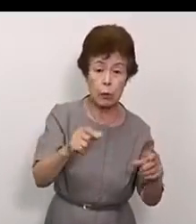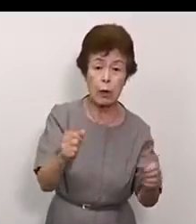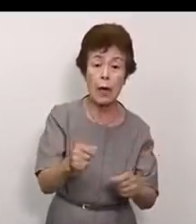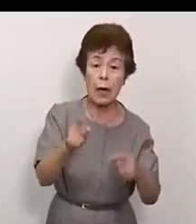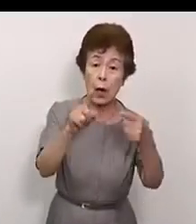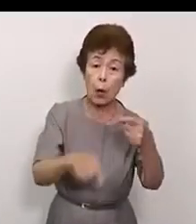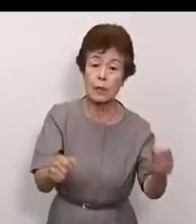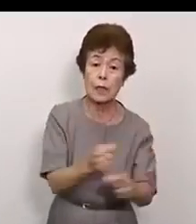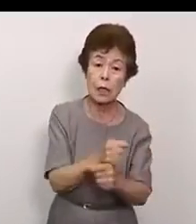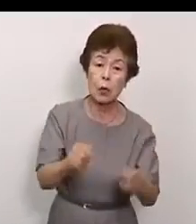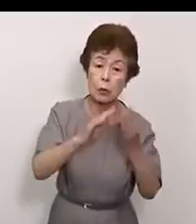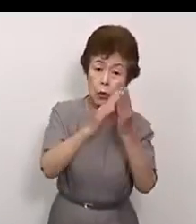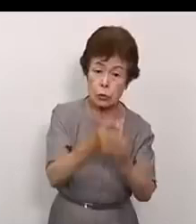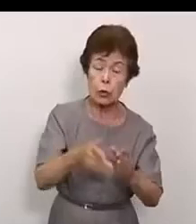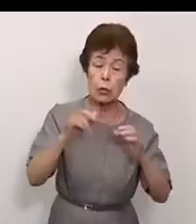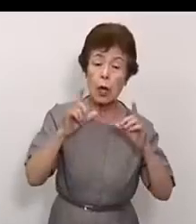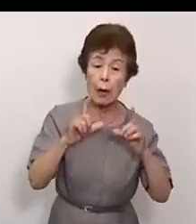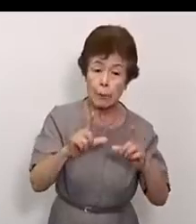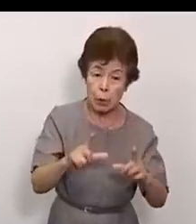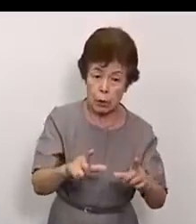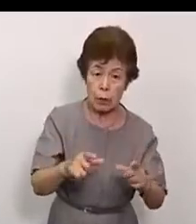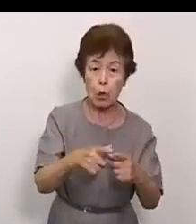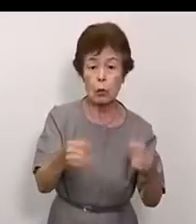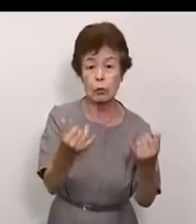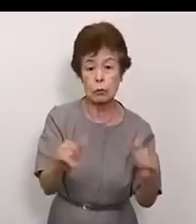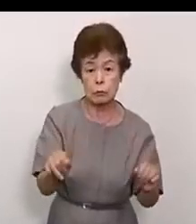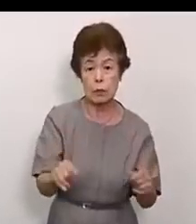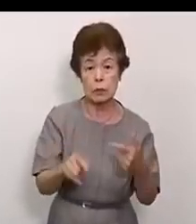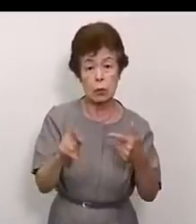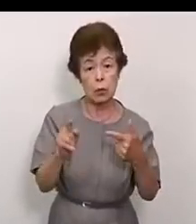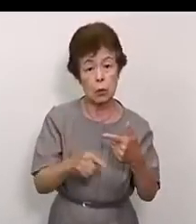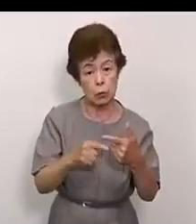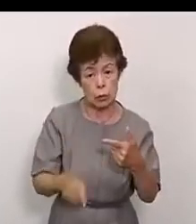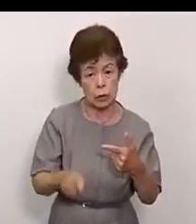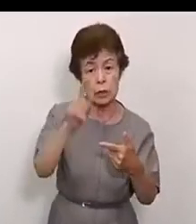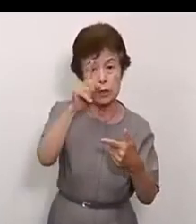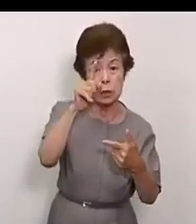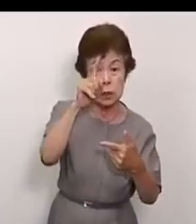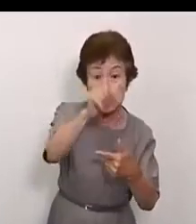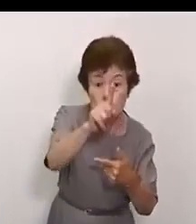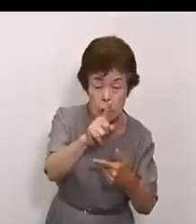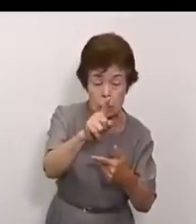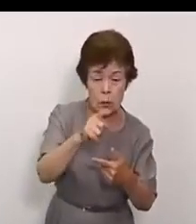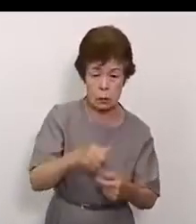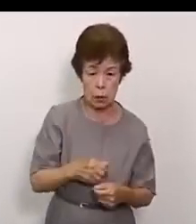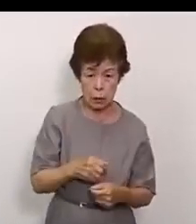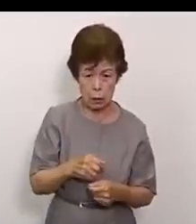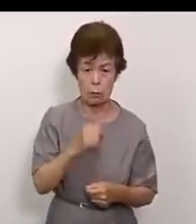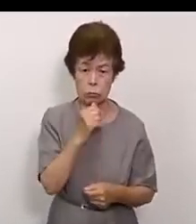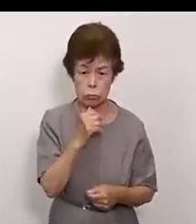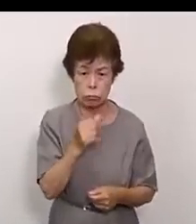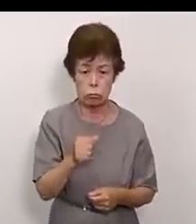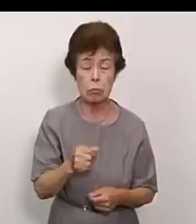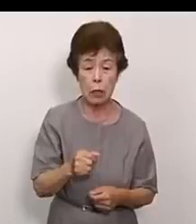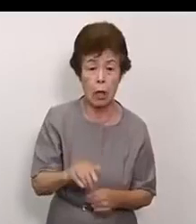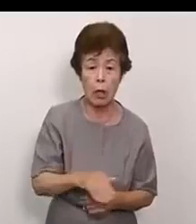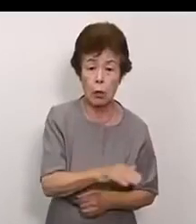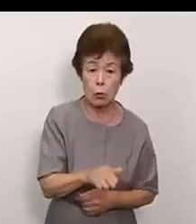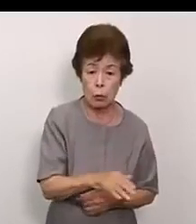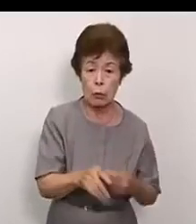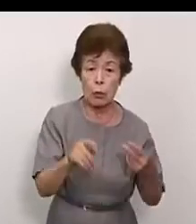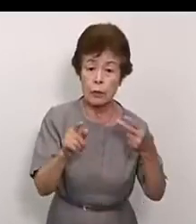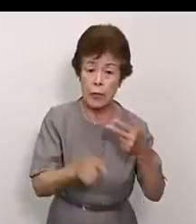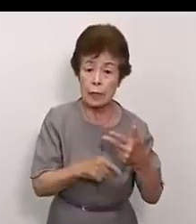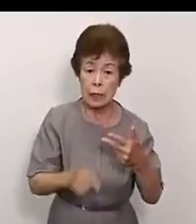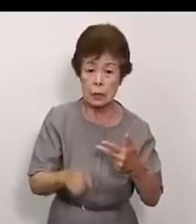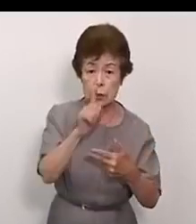省の調査によっても、国民の6人に1人が貧困状態、子どもの7人に1人が貧困